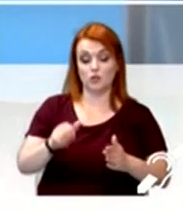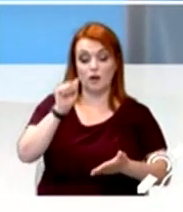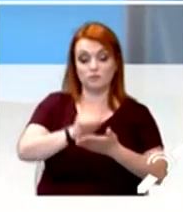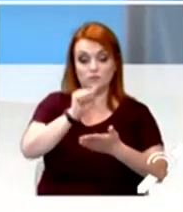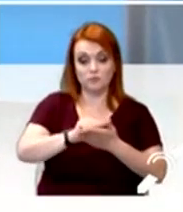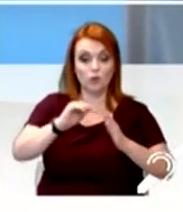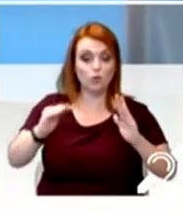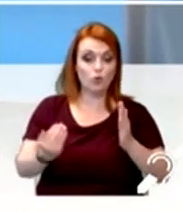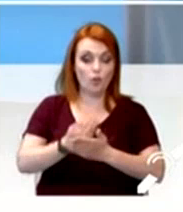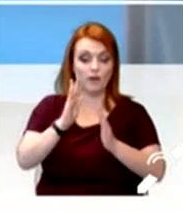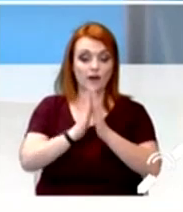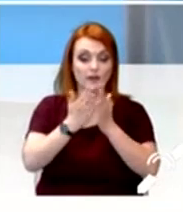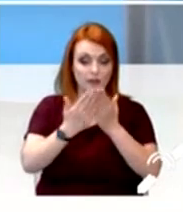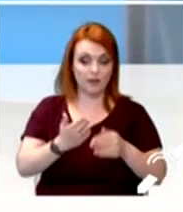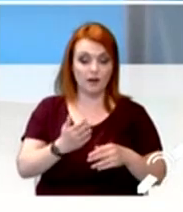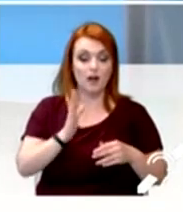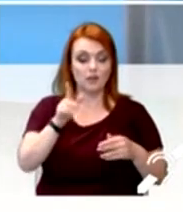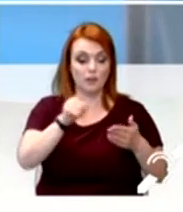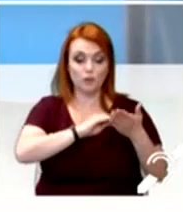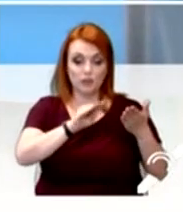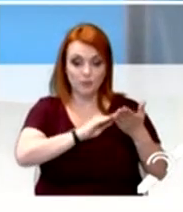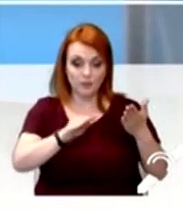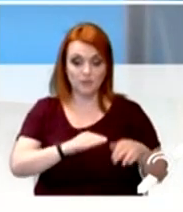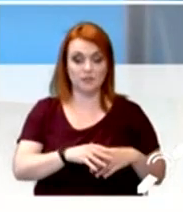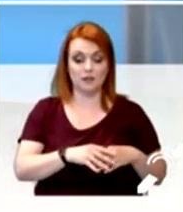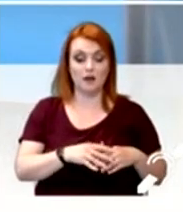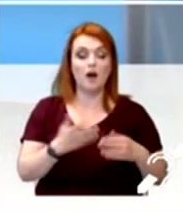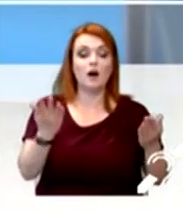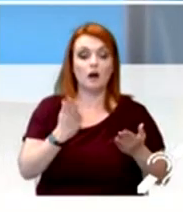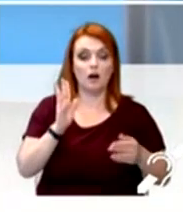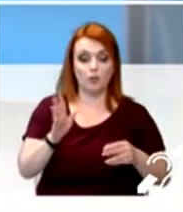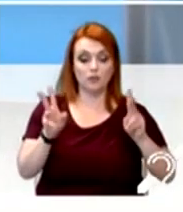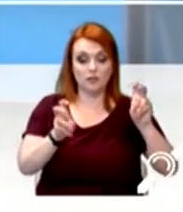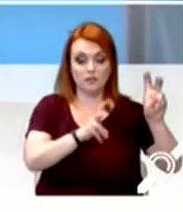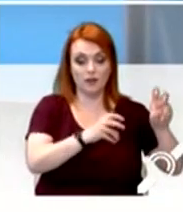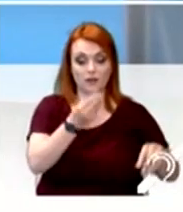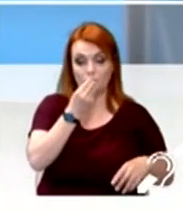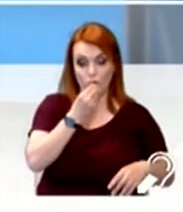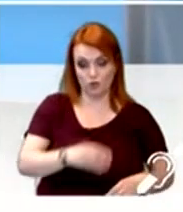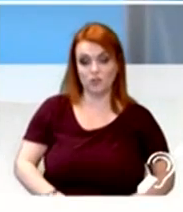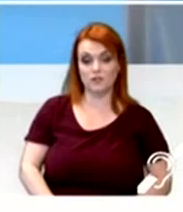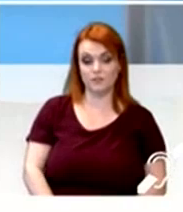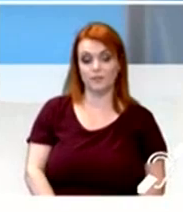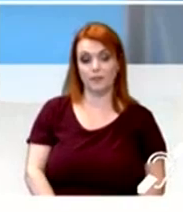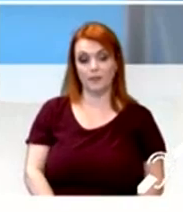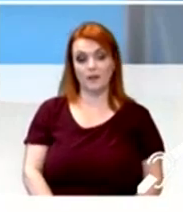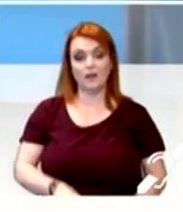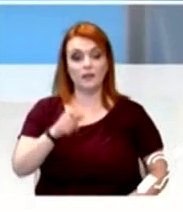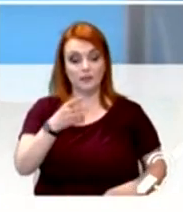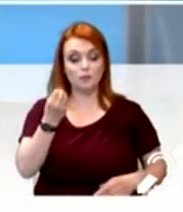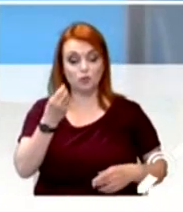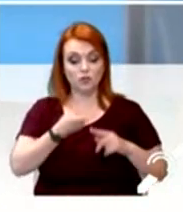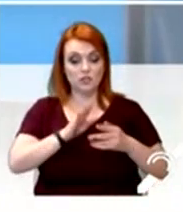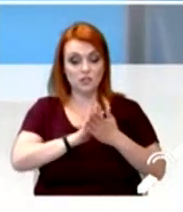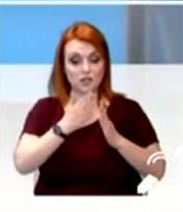premieră pentru Republica Moldova și conține nu doar rețete, dar și descrierea procesului de preparare a bucatelor și informații despre